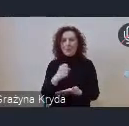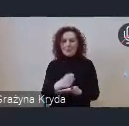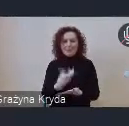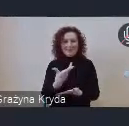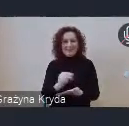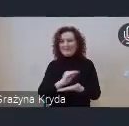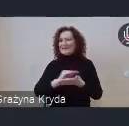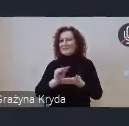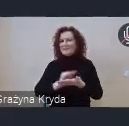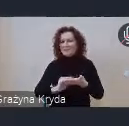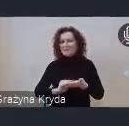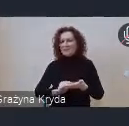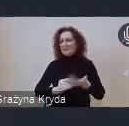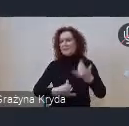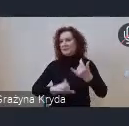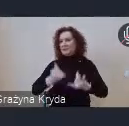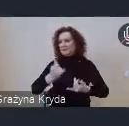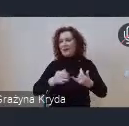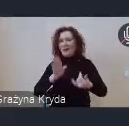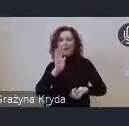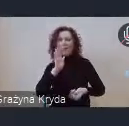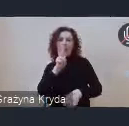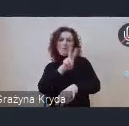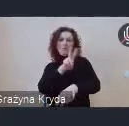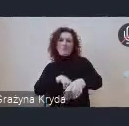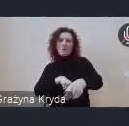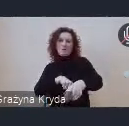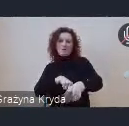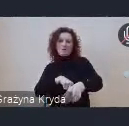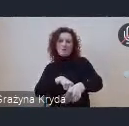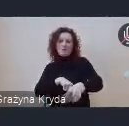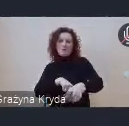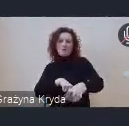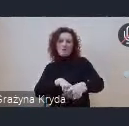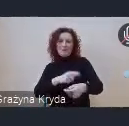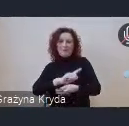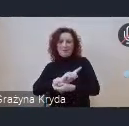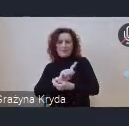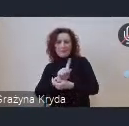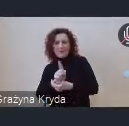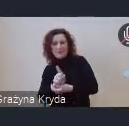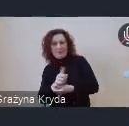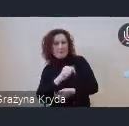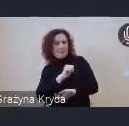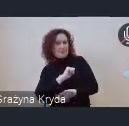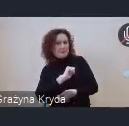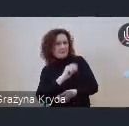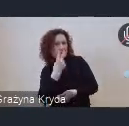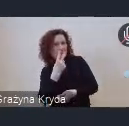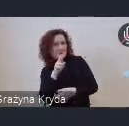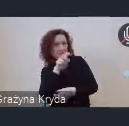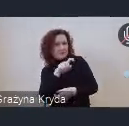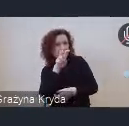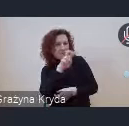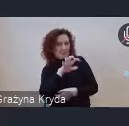teraz jak tam policja z fotoradarem urząd się schowa za krzakiem i będzie czekał na was i patrzył